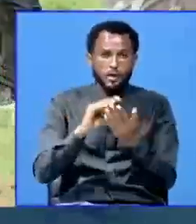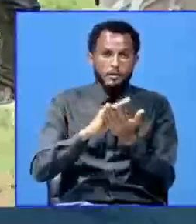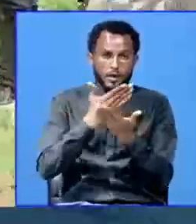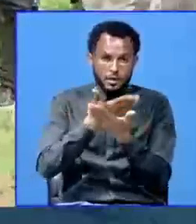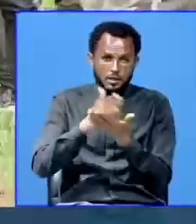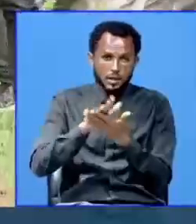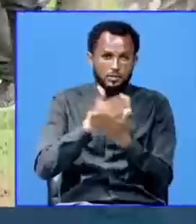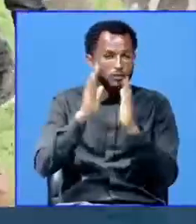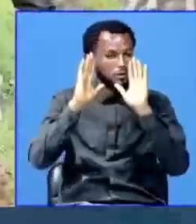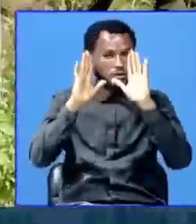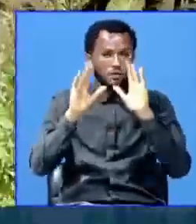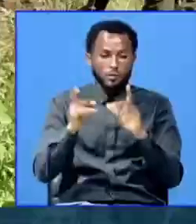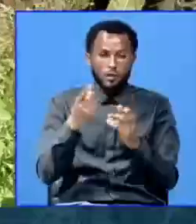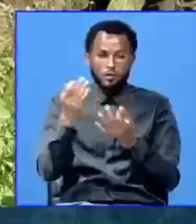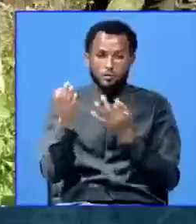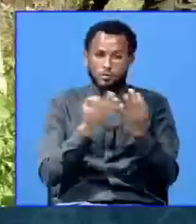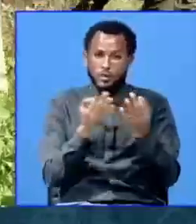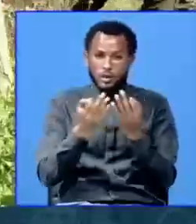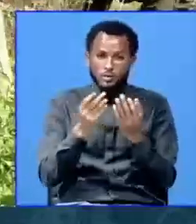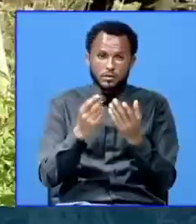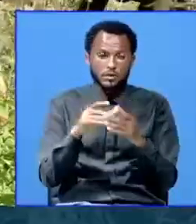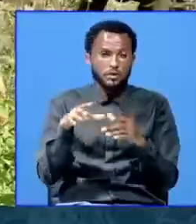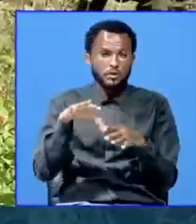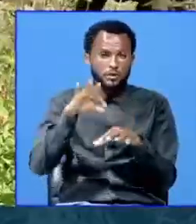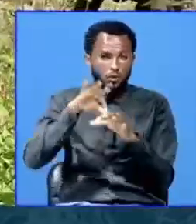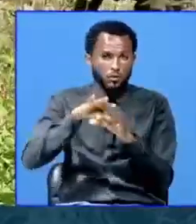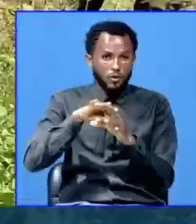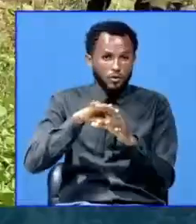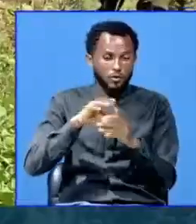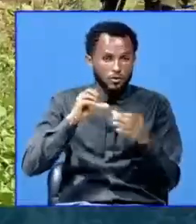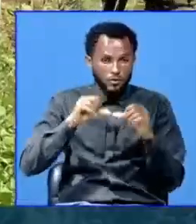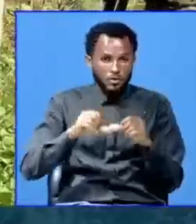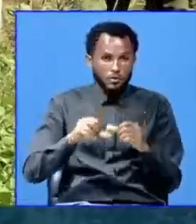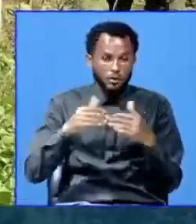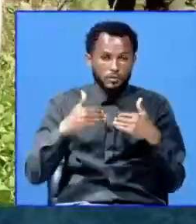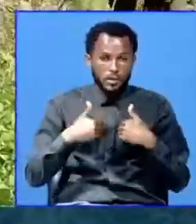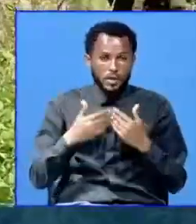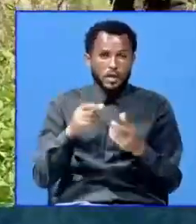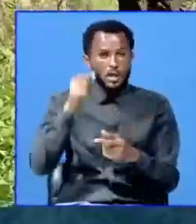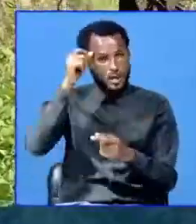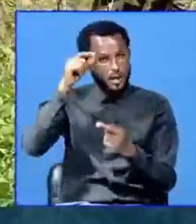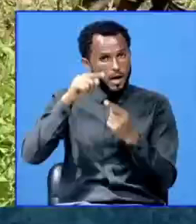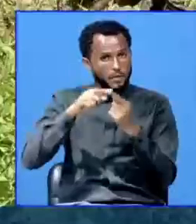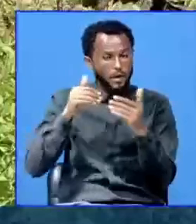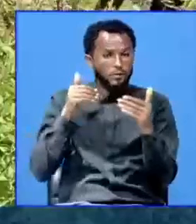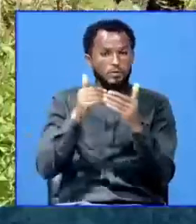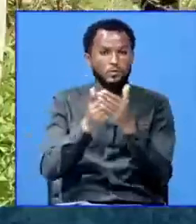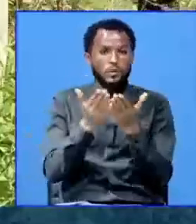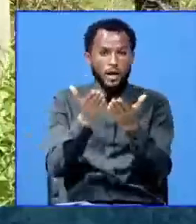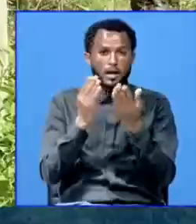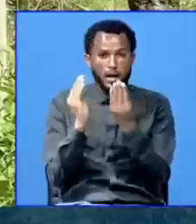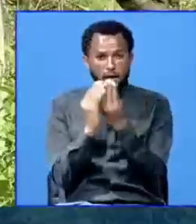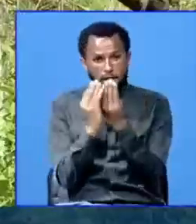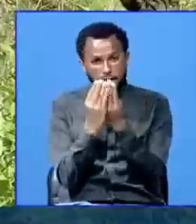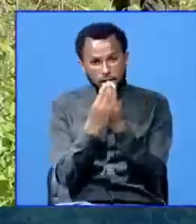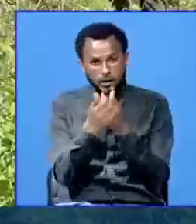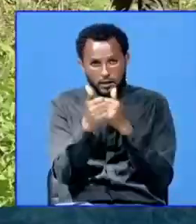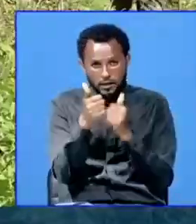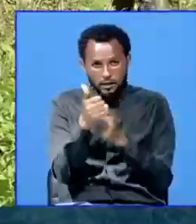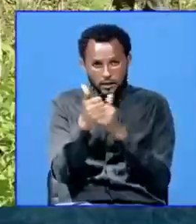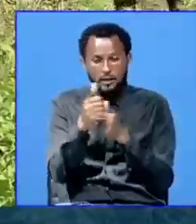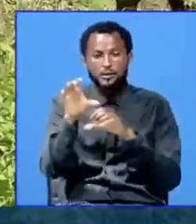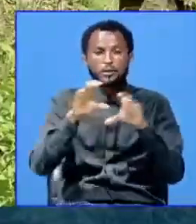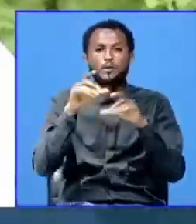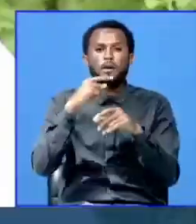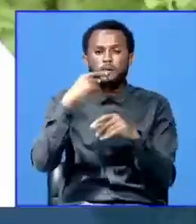تساتفو زن عد كم زخوان بمحبار زي تتخو الفلسيات كسر كون أبستدلي علامة خبه سخون عد لايكن كنن ختتلن كنن قورو